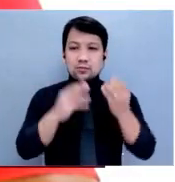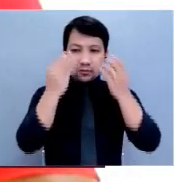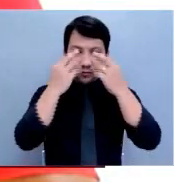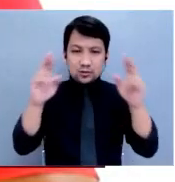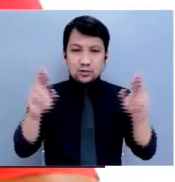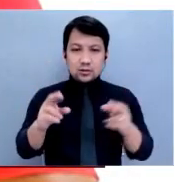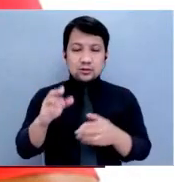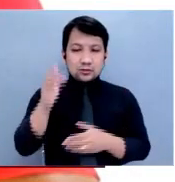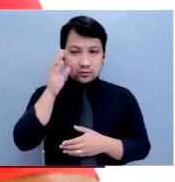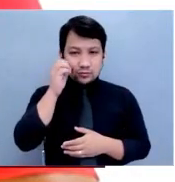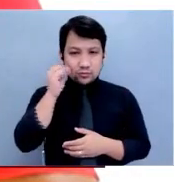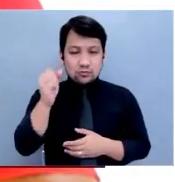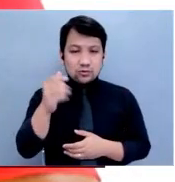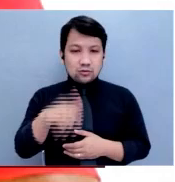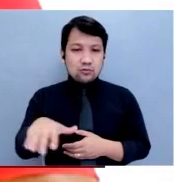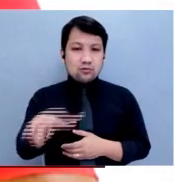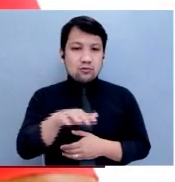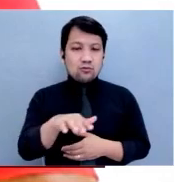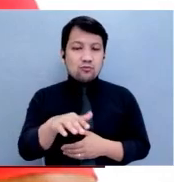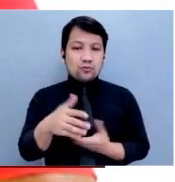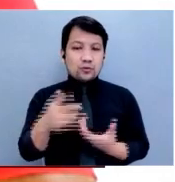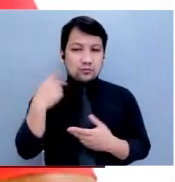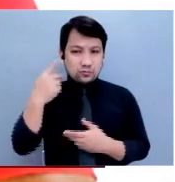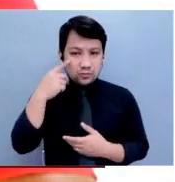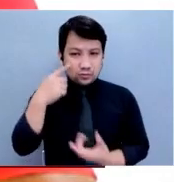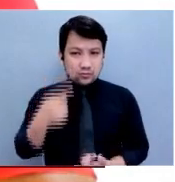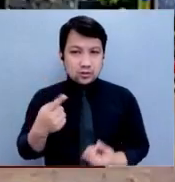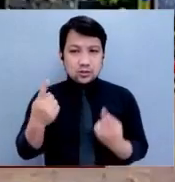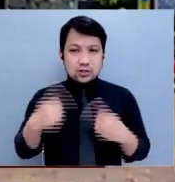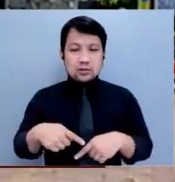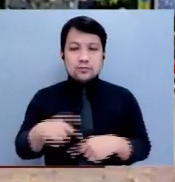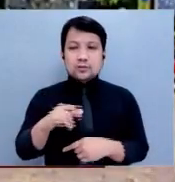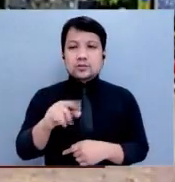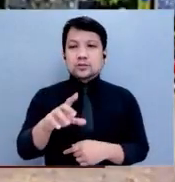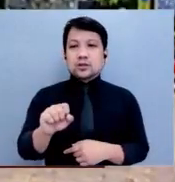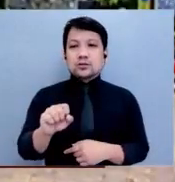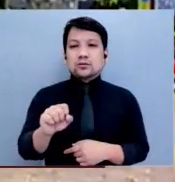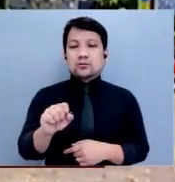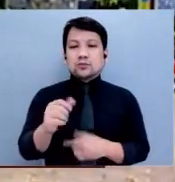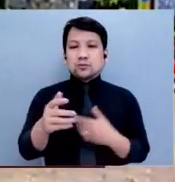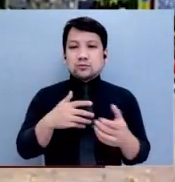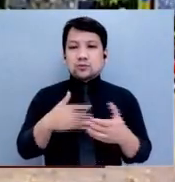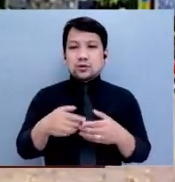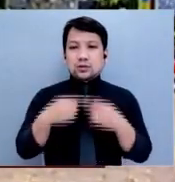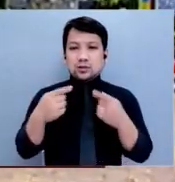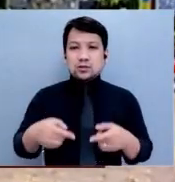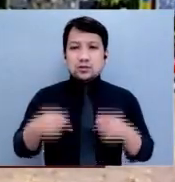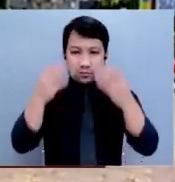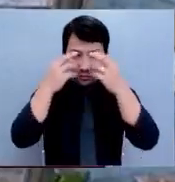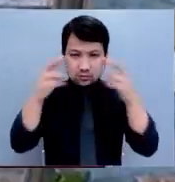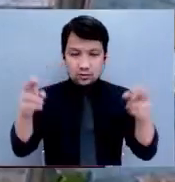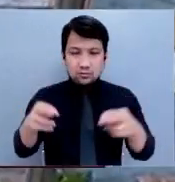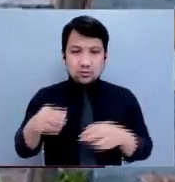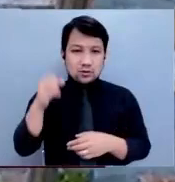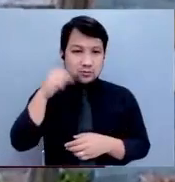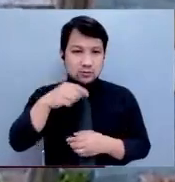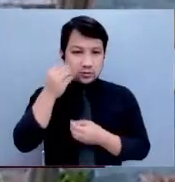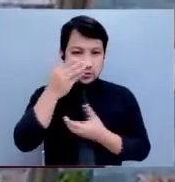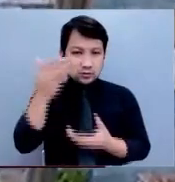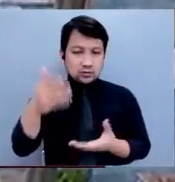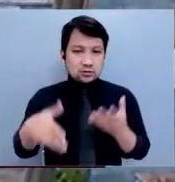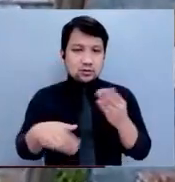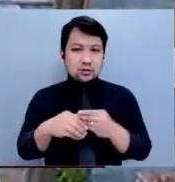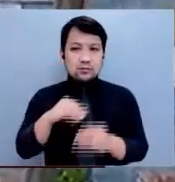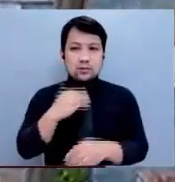Christopher Bronya na walang halong politika ang nangyaring standoff. Yan ay kahit naglalaban sa pagka-mayor ang kapatid ni De Sono at anak